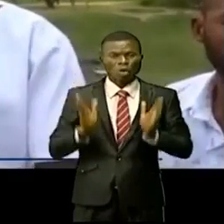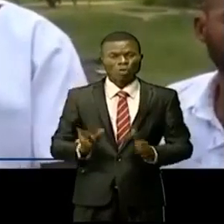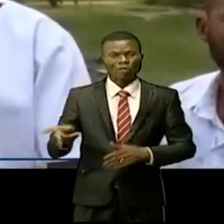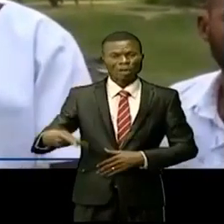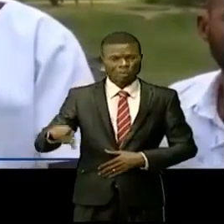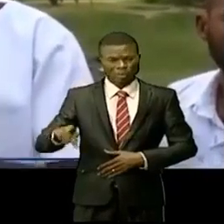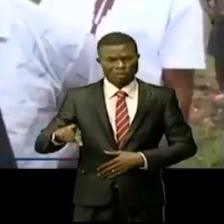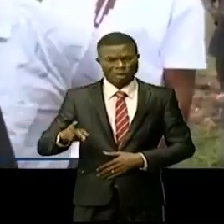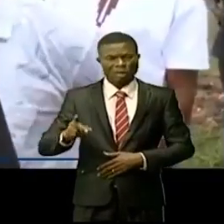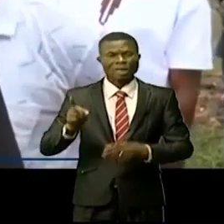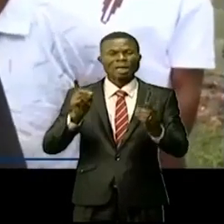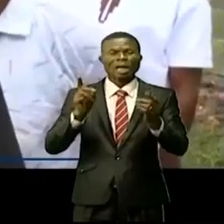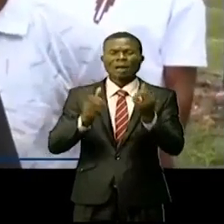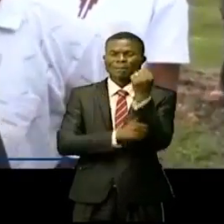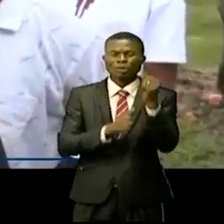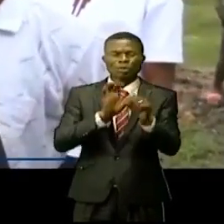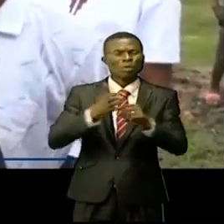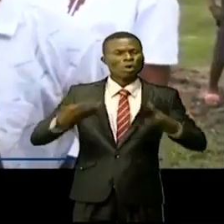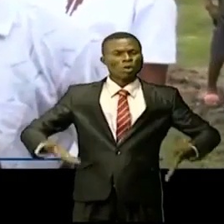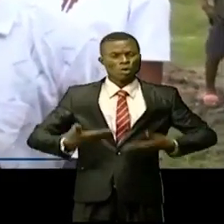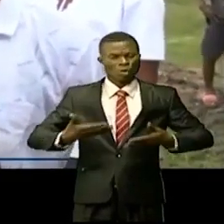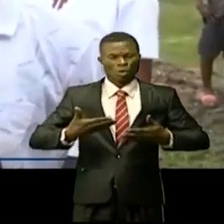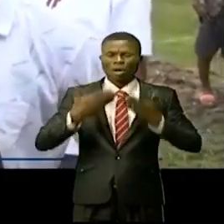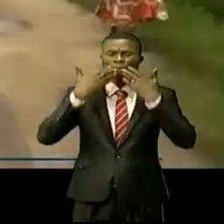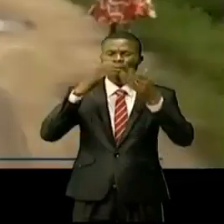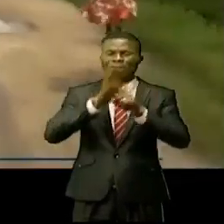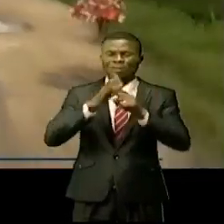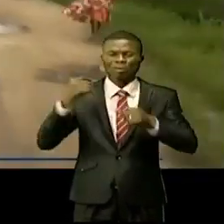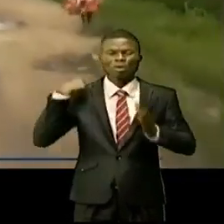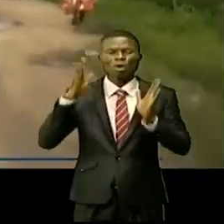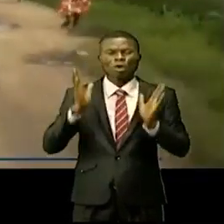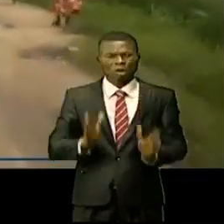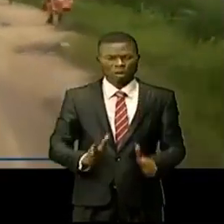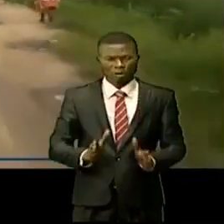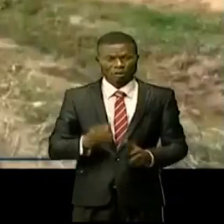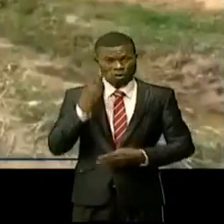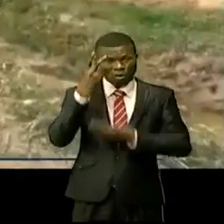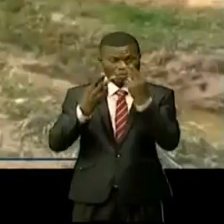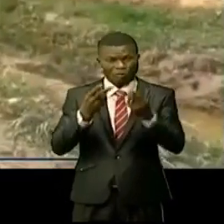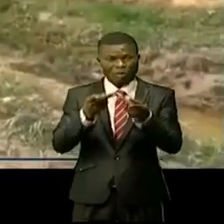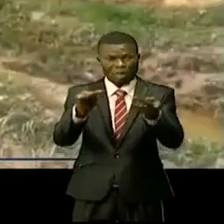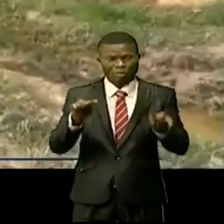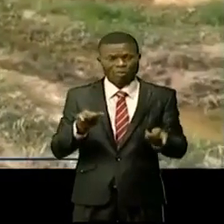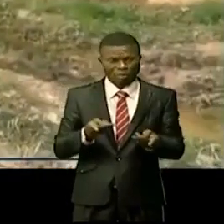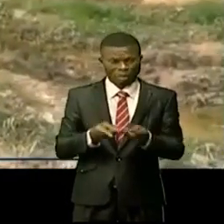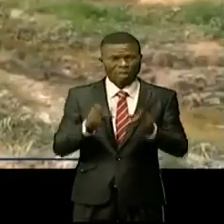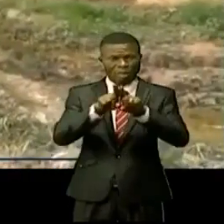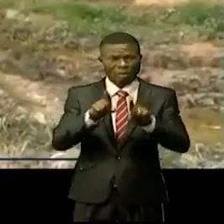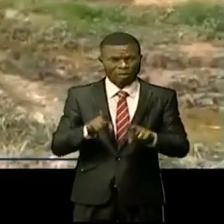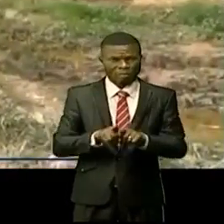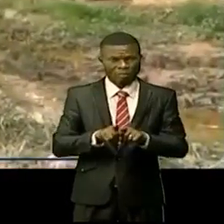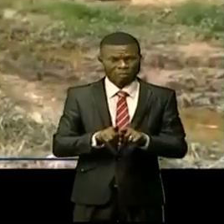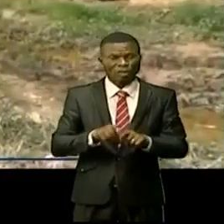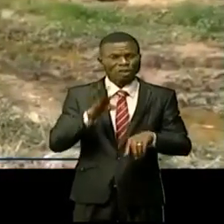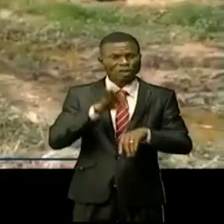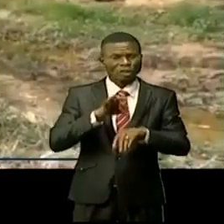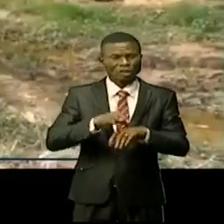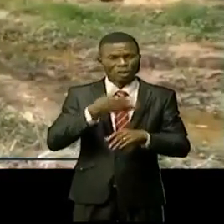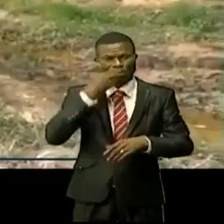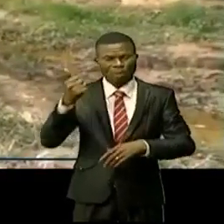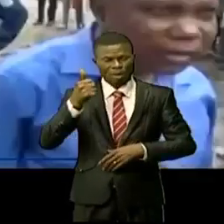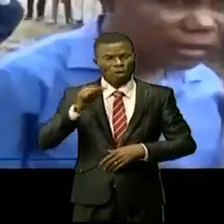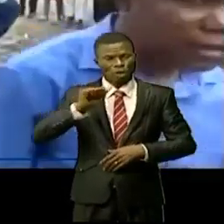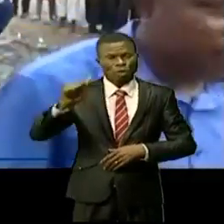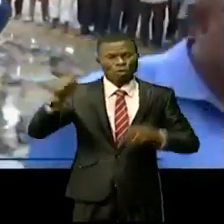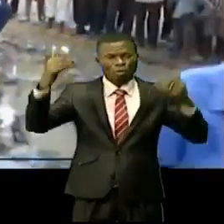au contentement de la population qui remercie son gouverneur. Ces descentes sur terrain sont aussi de bonnes occasions pour le gouverneur de